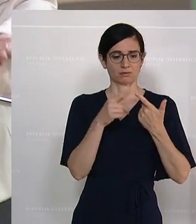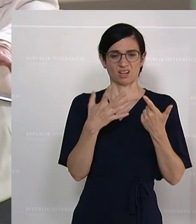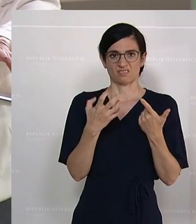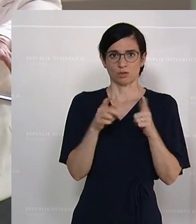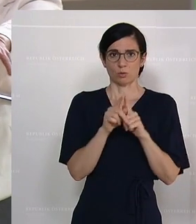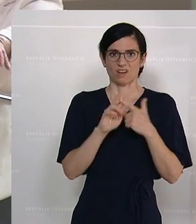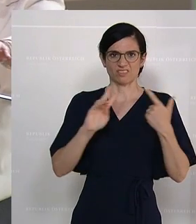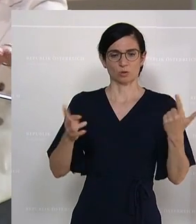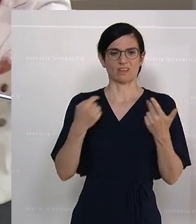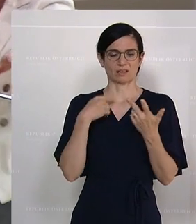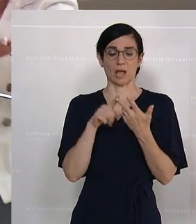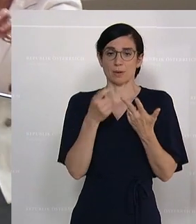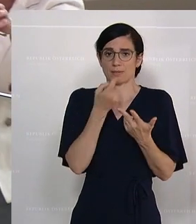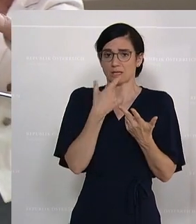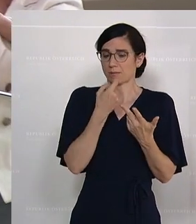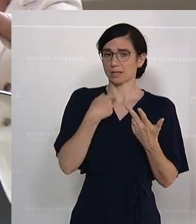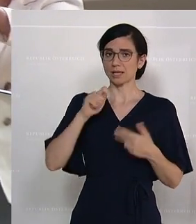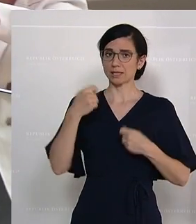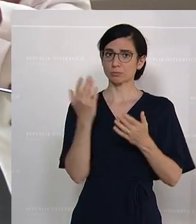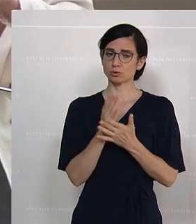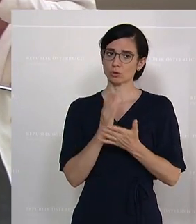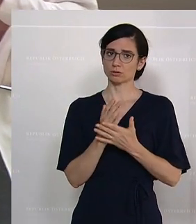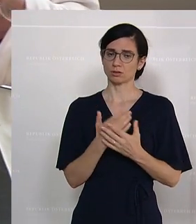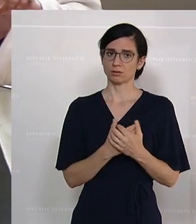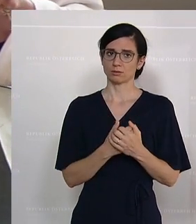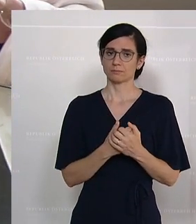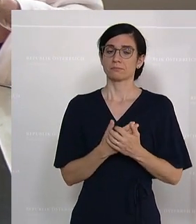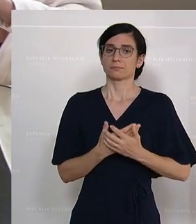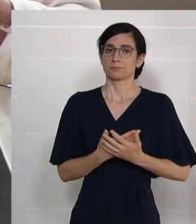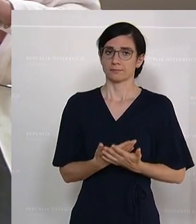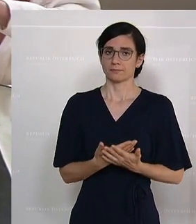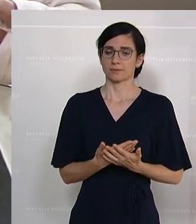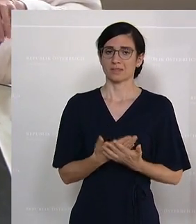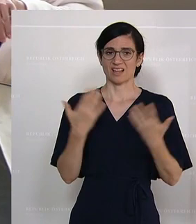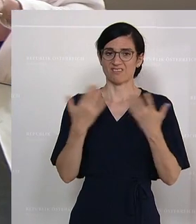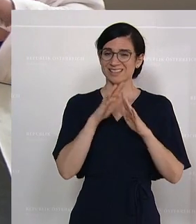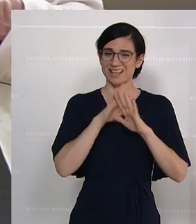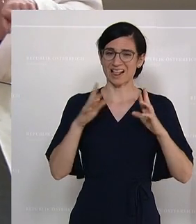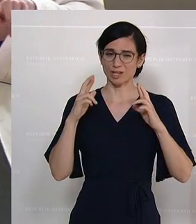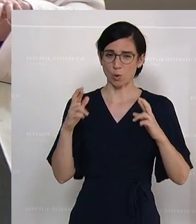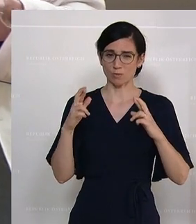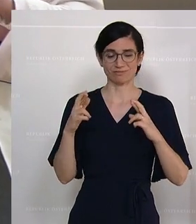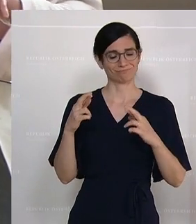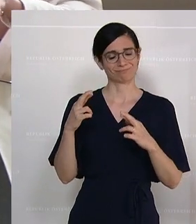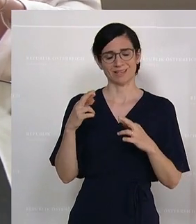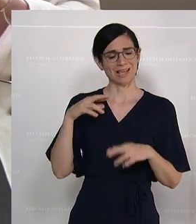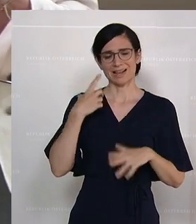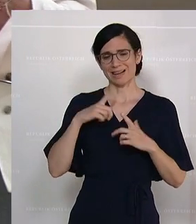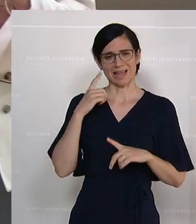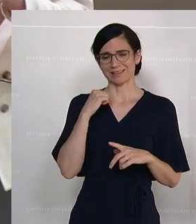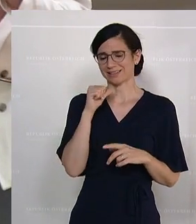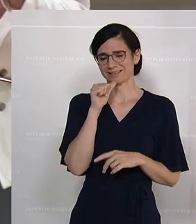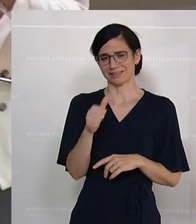medikamente gegen schwere verläufe dies nicht gegeben hat und was wir alle erhofft haben aber wirklich leider nicht eingetreten ist